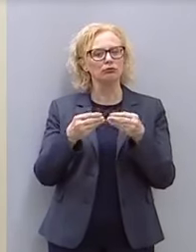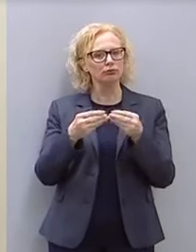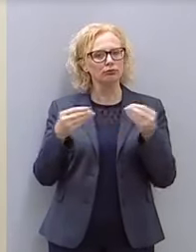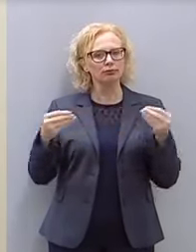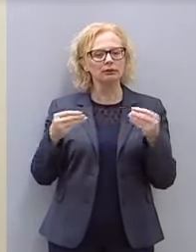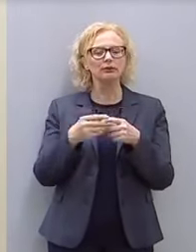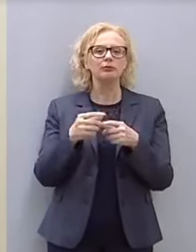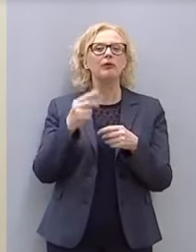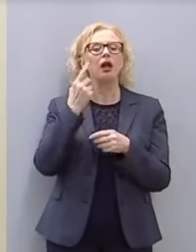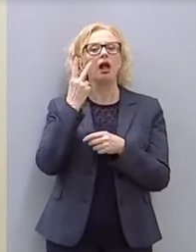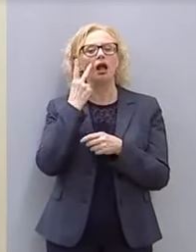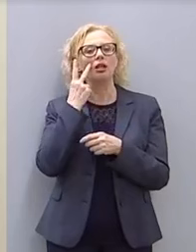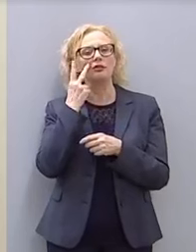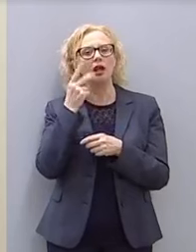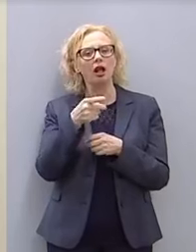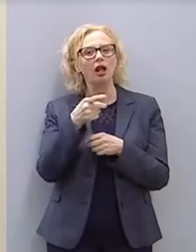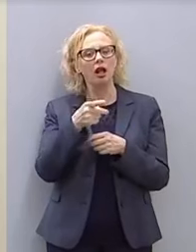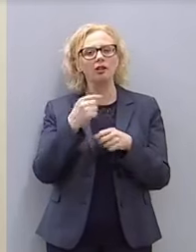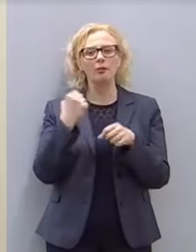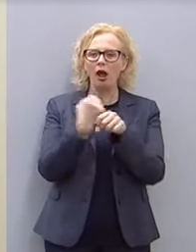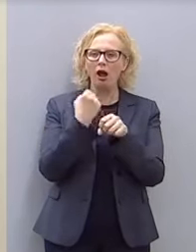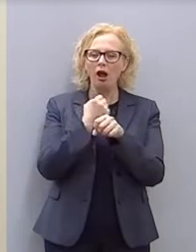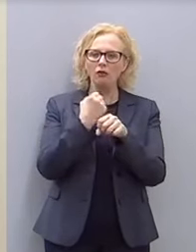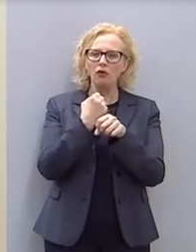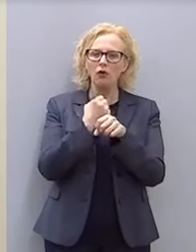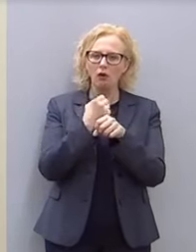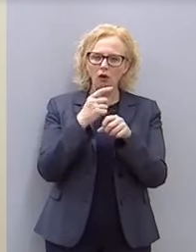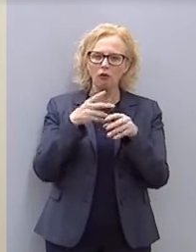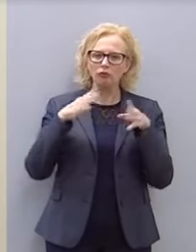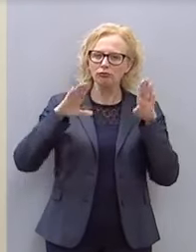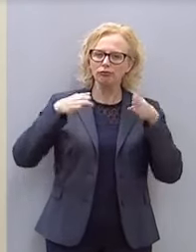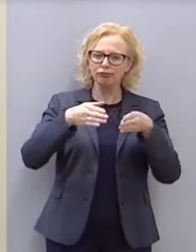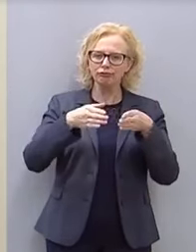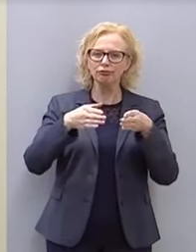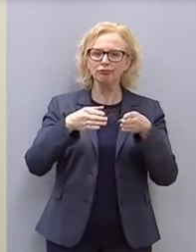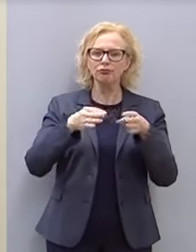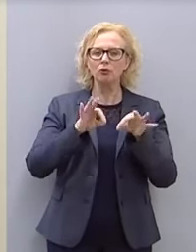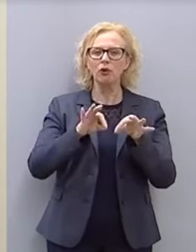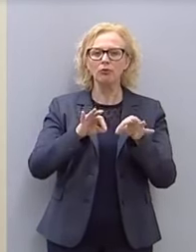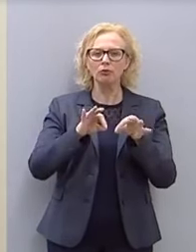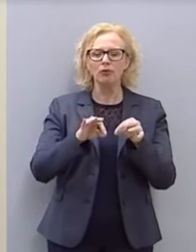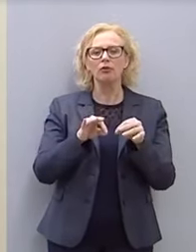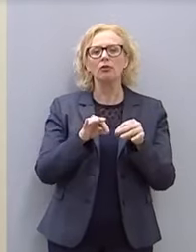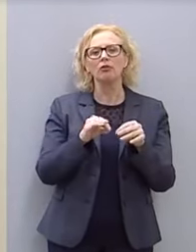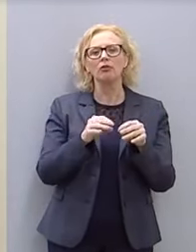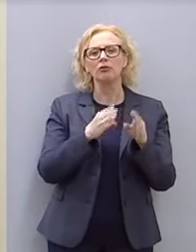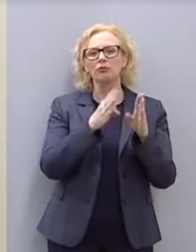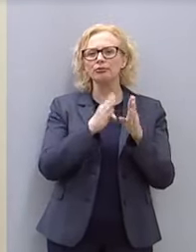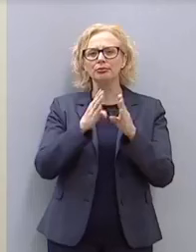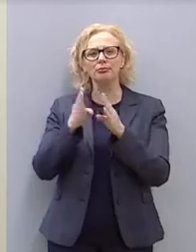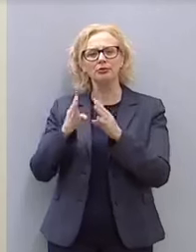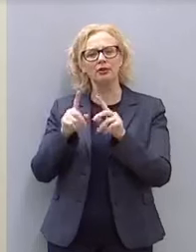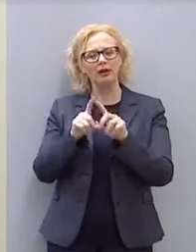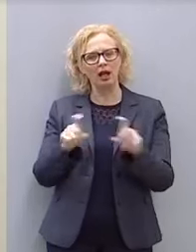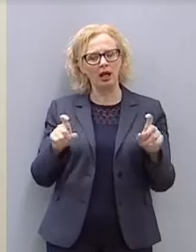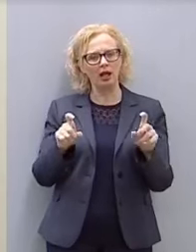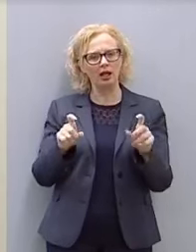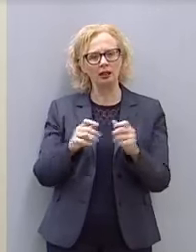sta a testimoniare anche l'intenso lavoro messo in campo da una serie di soggetti come vi abbiamo